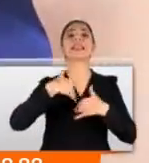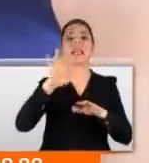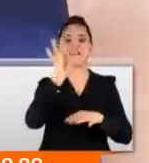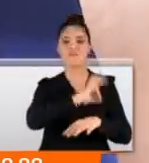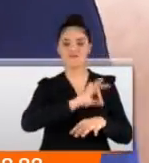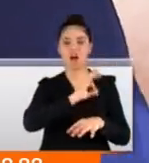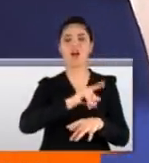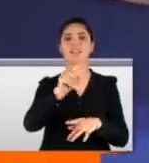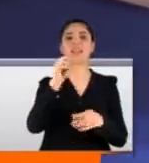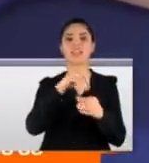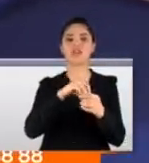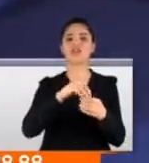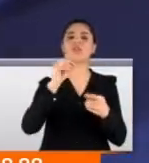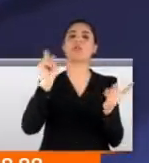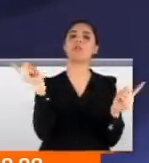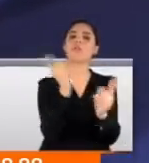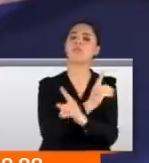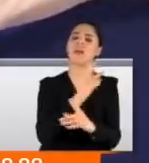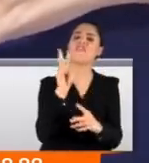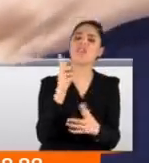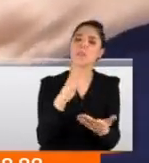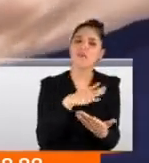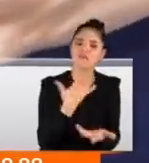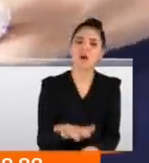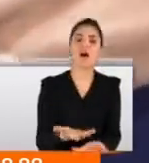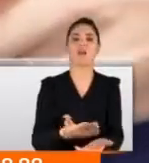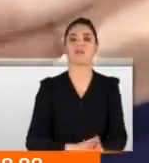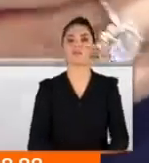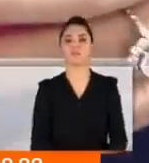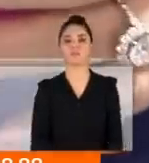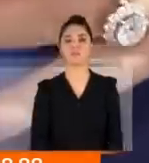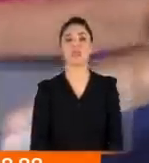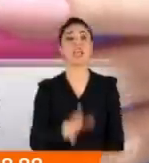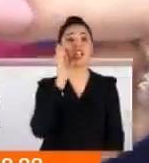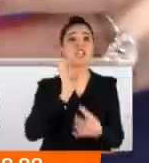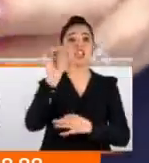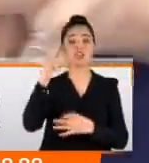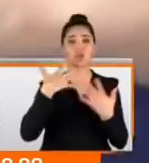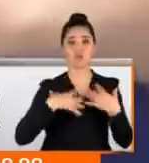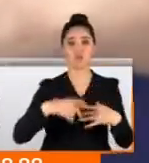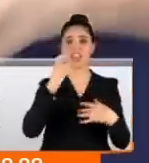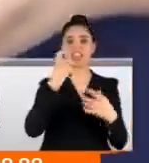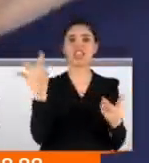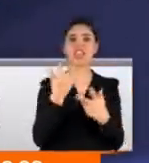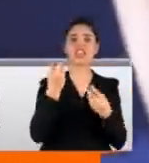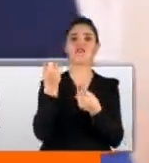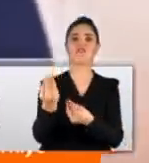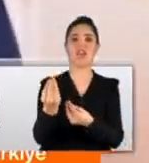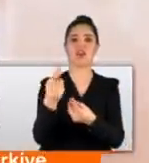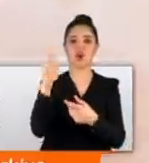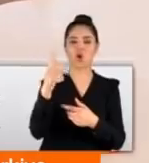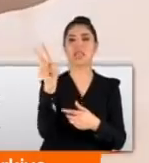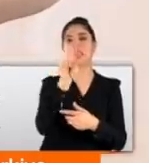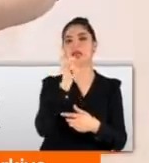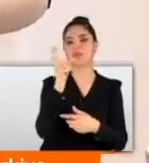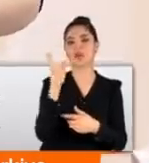faydalı amino asitler, vitaminler ve mineraller olduğu için kişinin metabolizma yaşını hızlandırıyoruz. Yani 20